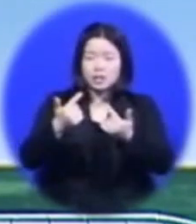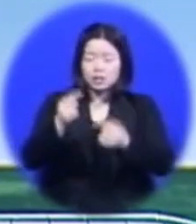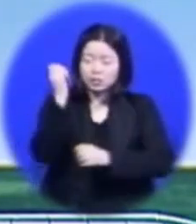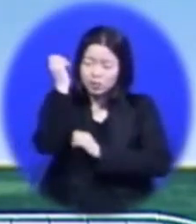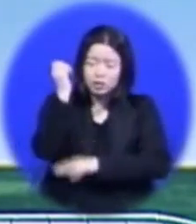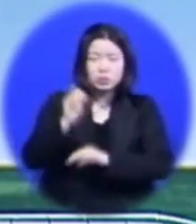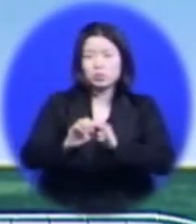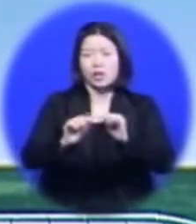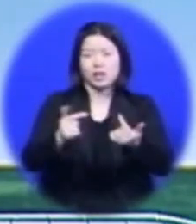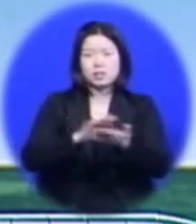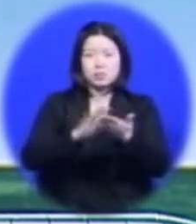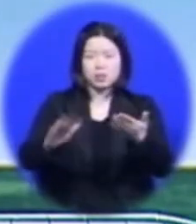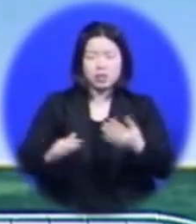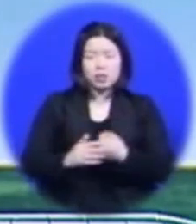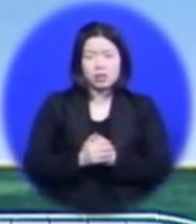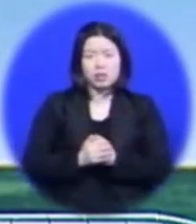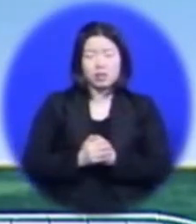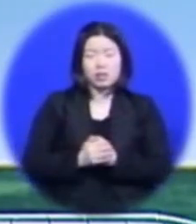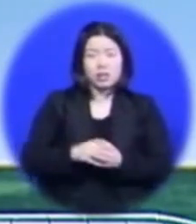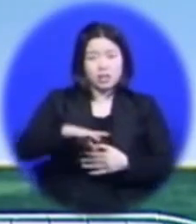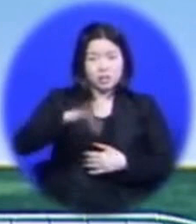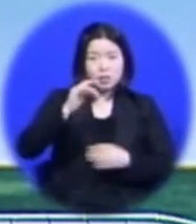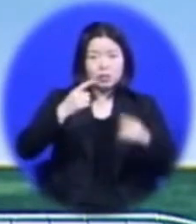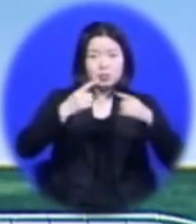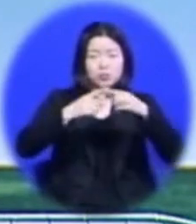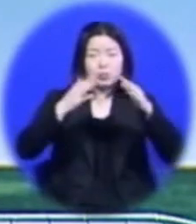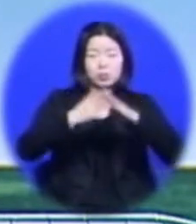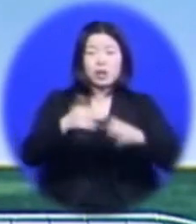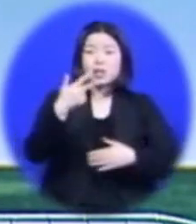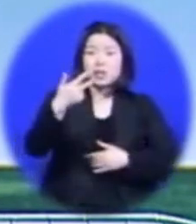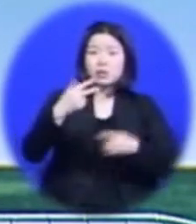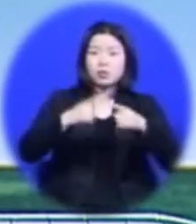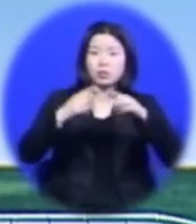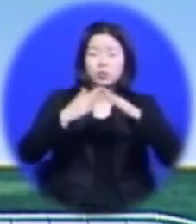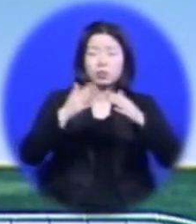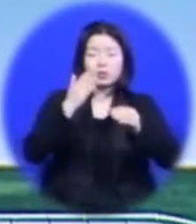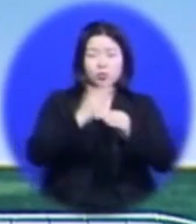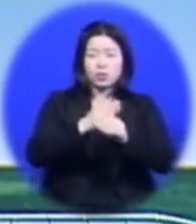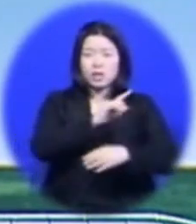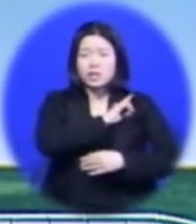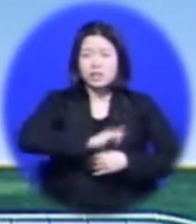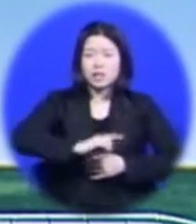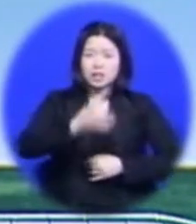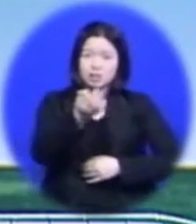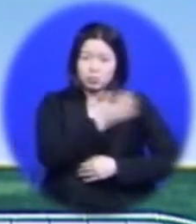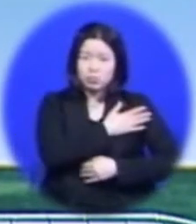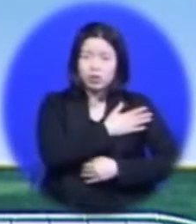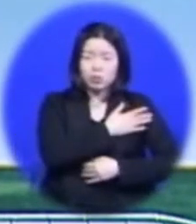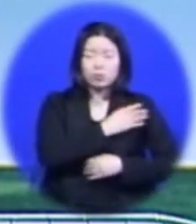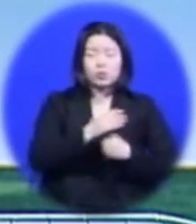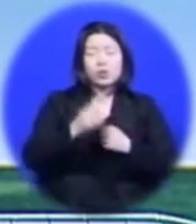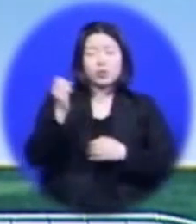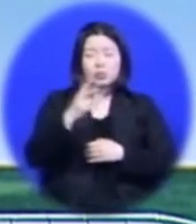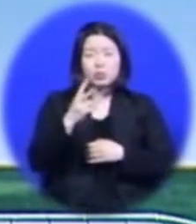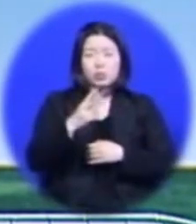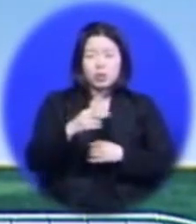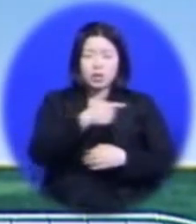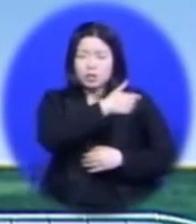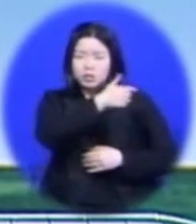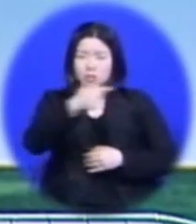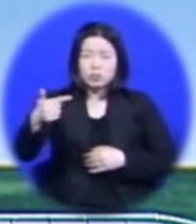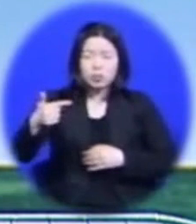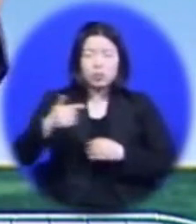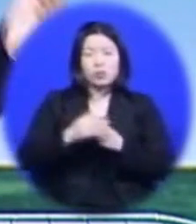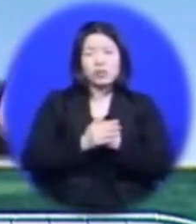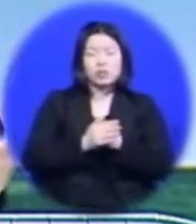아닙니다. 초대교회 일곱 교회 중에 제일 부유하고 그래도 규모도 크고 소위